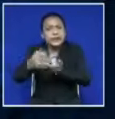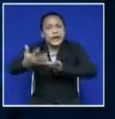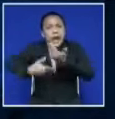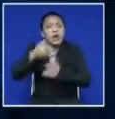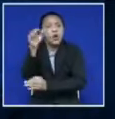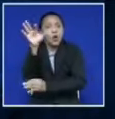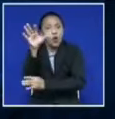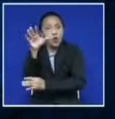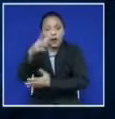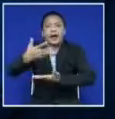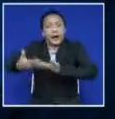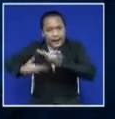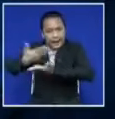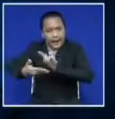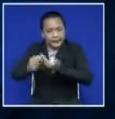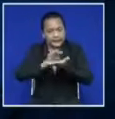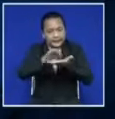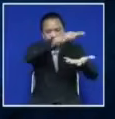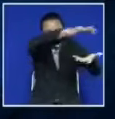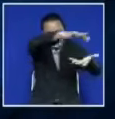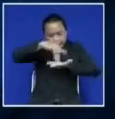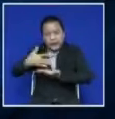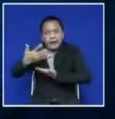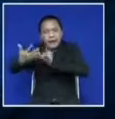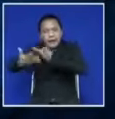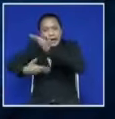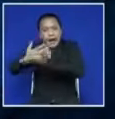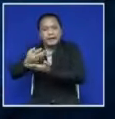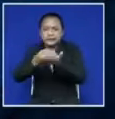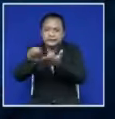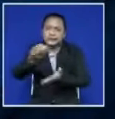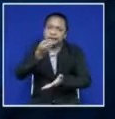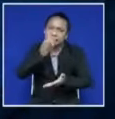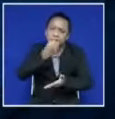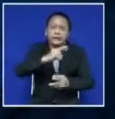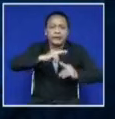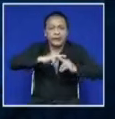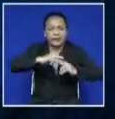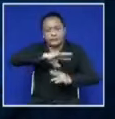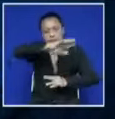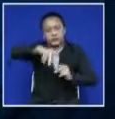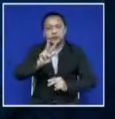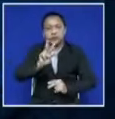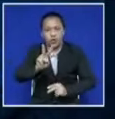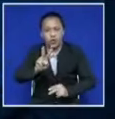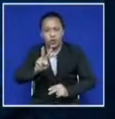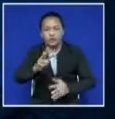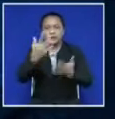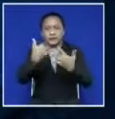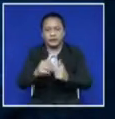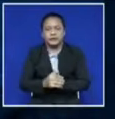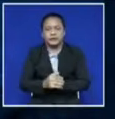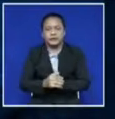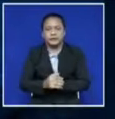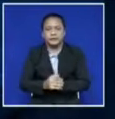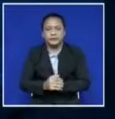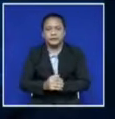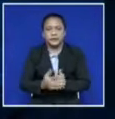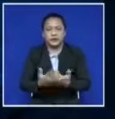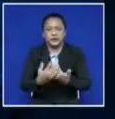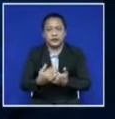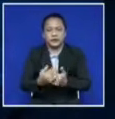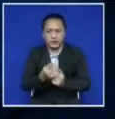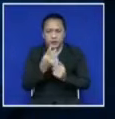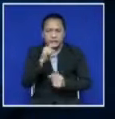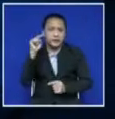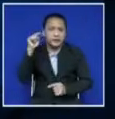กุ้งมาจำหน่ายนะครับหรือไปซื้อมาบริโภคนะครับทั้งหมดนะครับอีกประการนึงนะครับหลังจากนั้นจากการข้อสั่